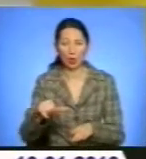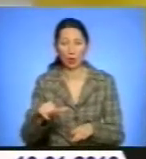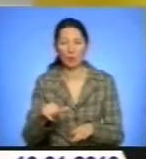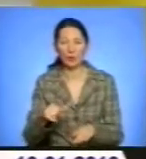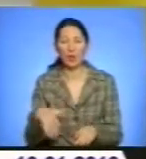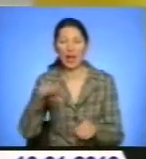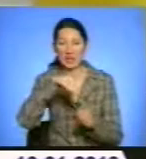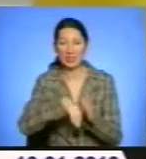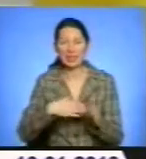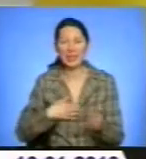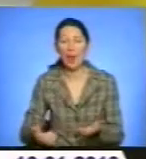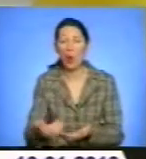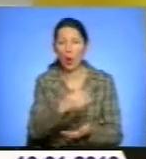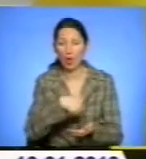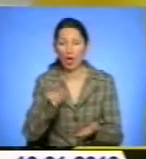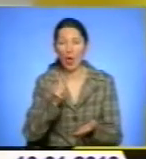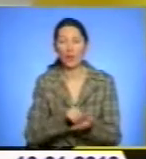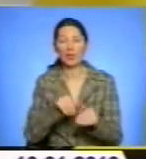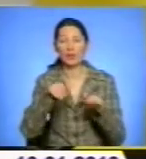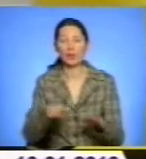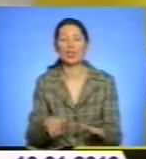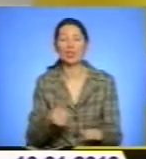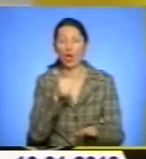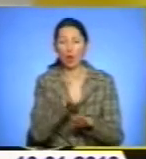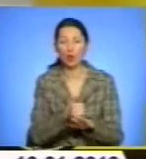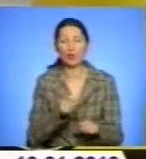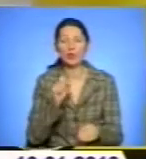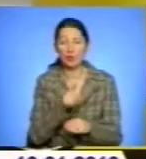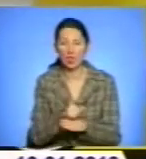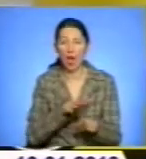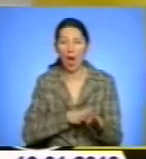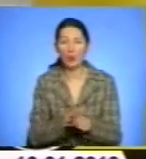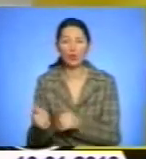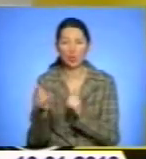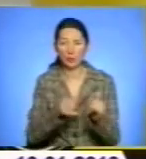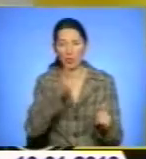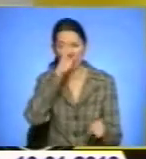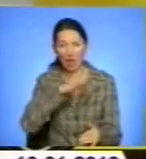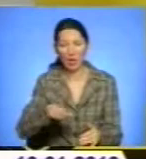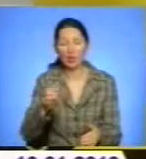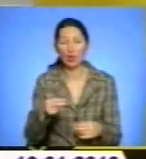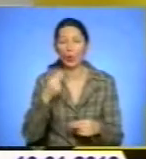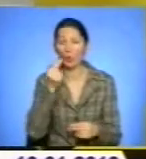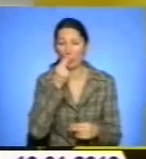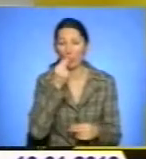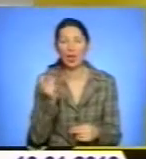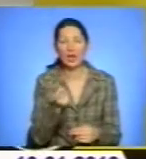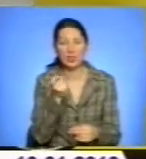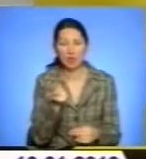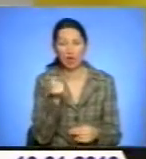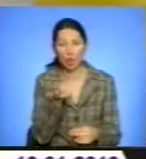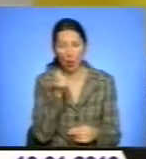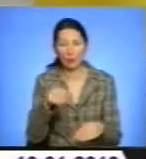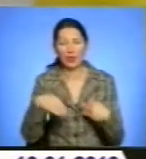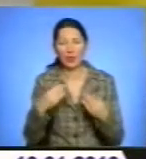нами врожай повинен вирішити ключові завдання, повністю забезпечити країну продовольчим зерном, дати